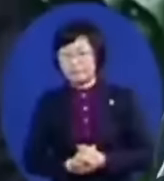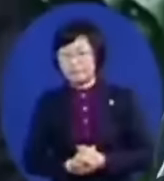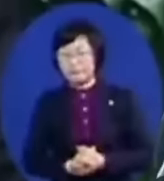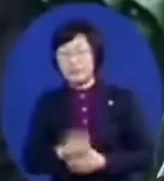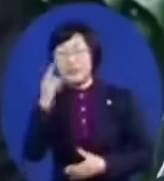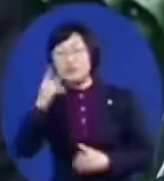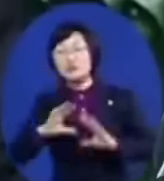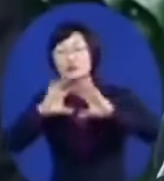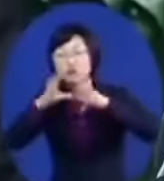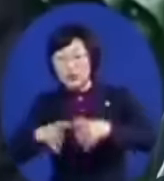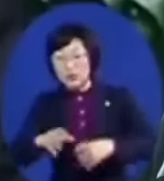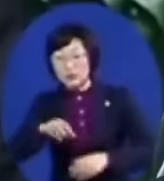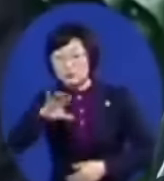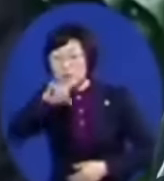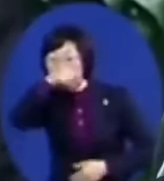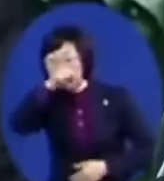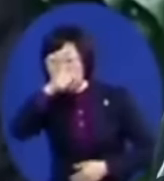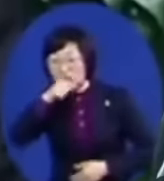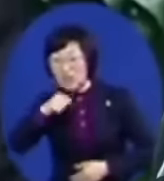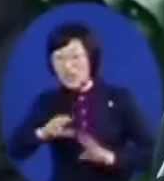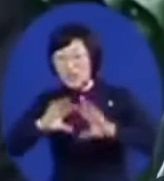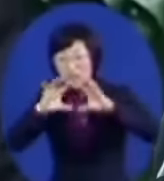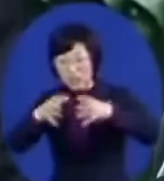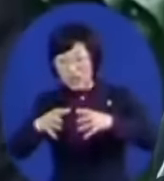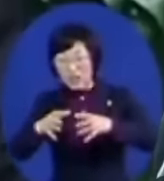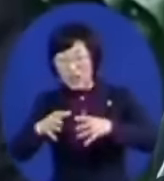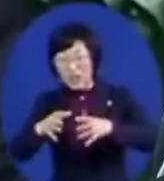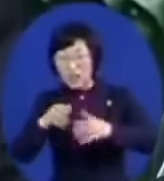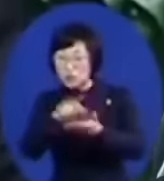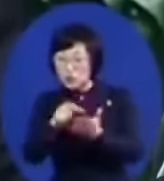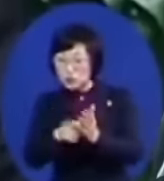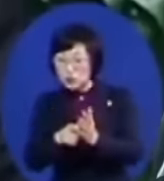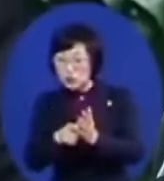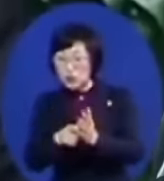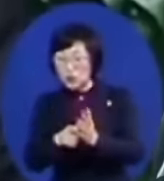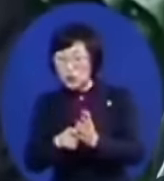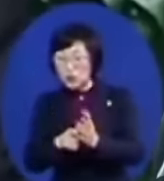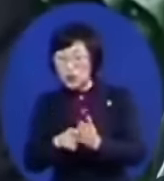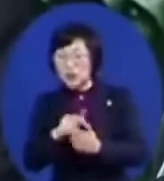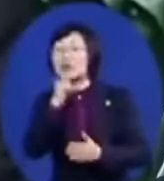미국이 이제 아프리카 어느 나라처럼 가난했으면 전혀 도와줄 수 없지요.